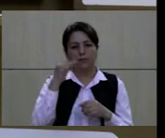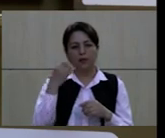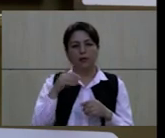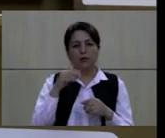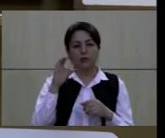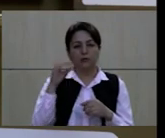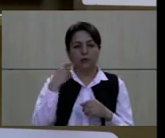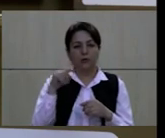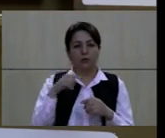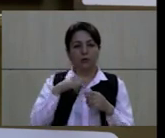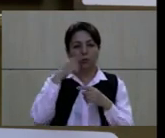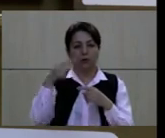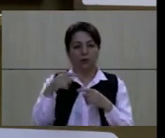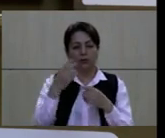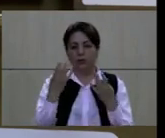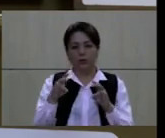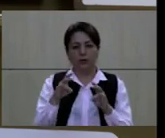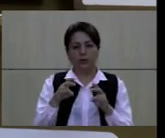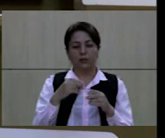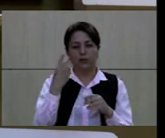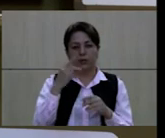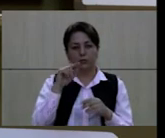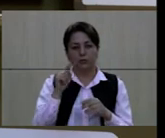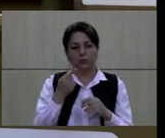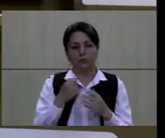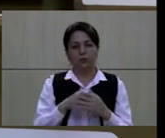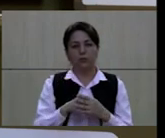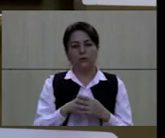qismidan olib beramiz. Ya'ni 2 butun